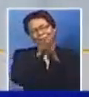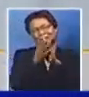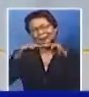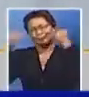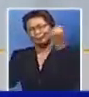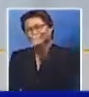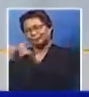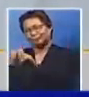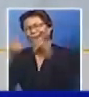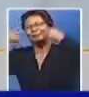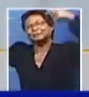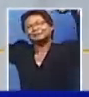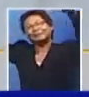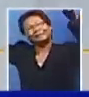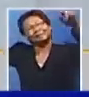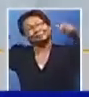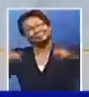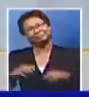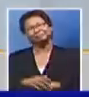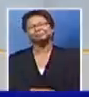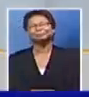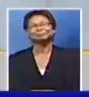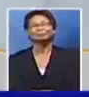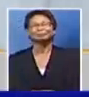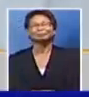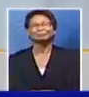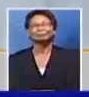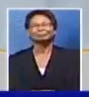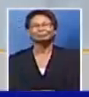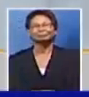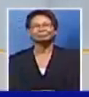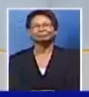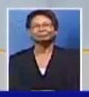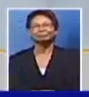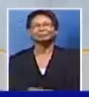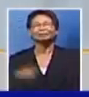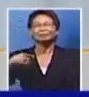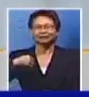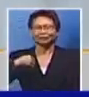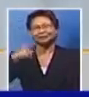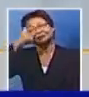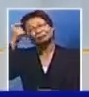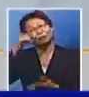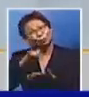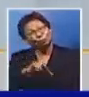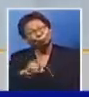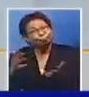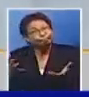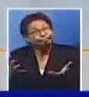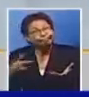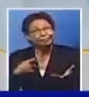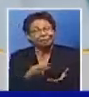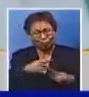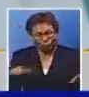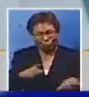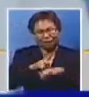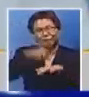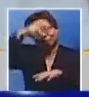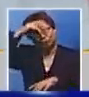masyarakat yang berjaya. Sebab itulah kita buat di sini di